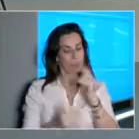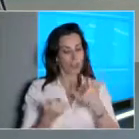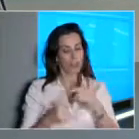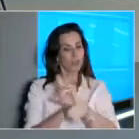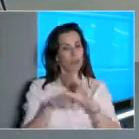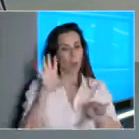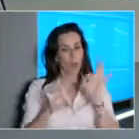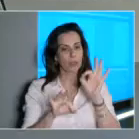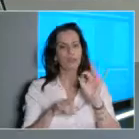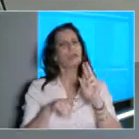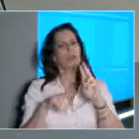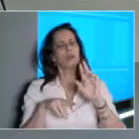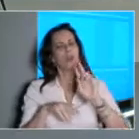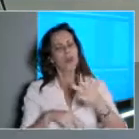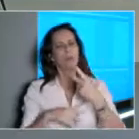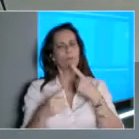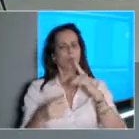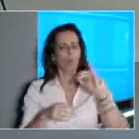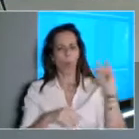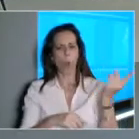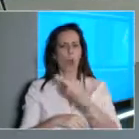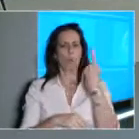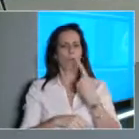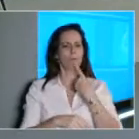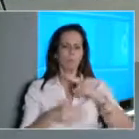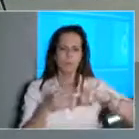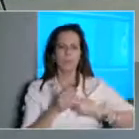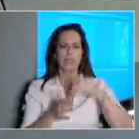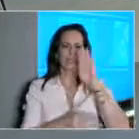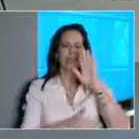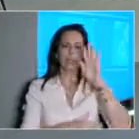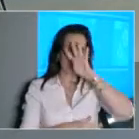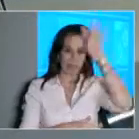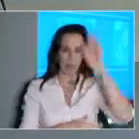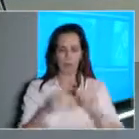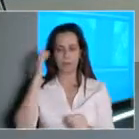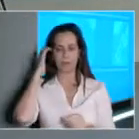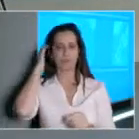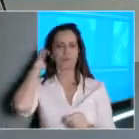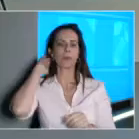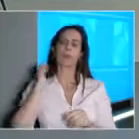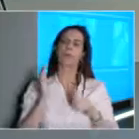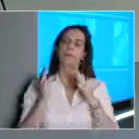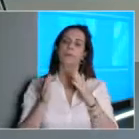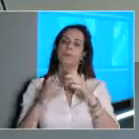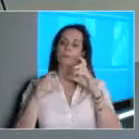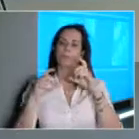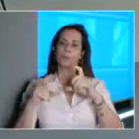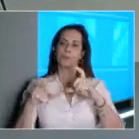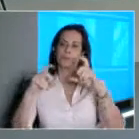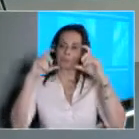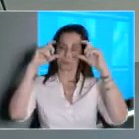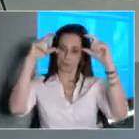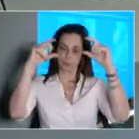בחירות. היא מחזירה לסדר היום את הנושא שנתניהו מאוד מאוד אוהב להתעסק בו, האיום האיראני. הכותרת הגג של עיתון